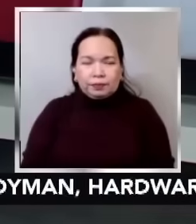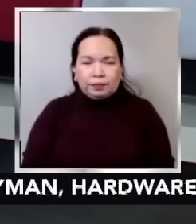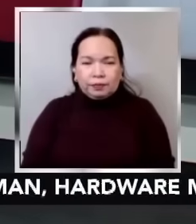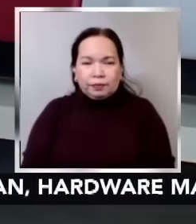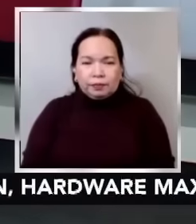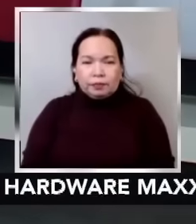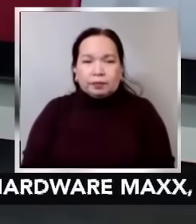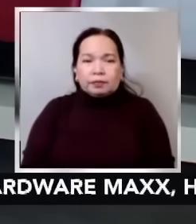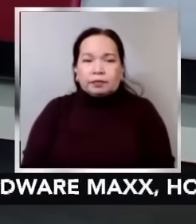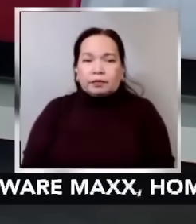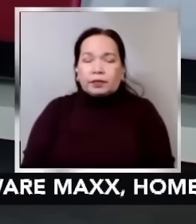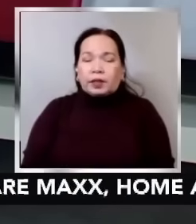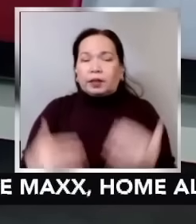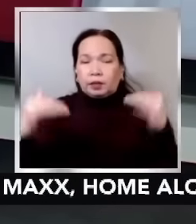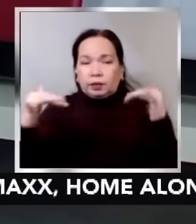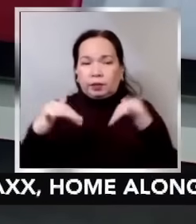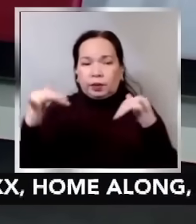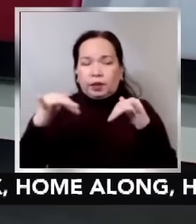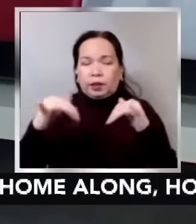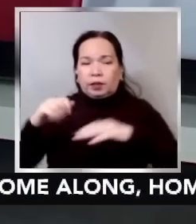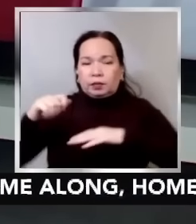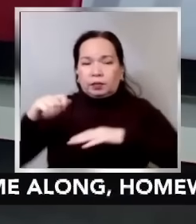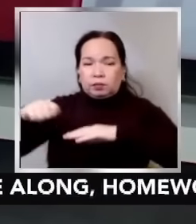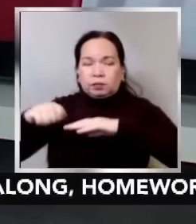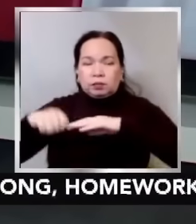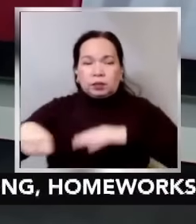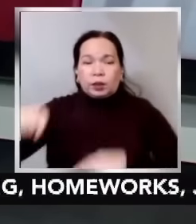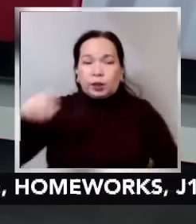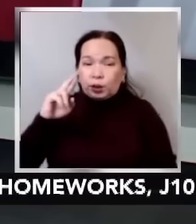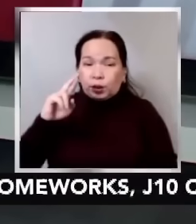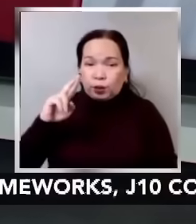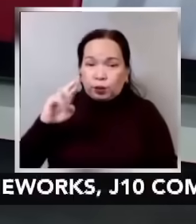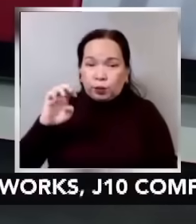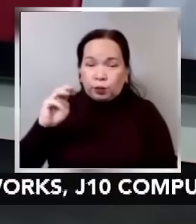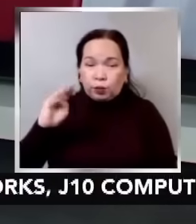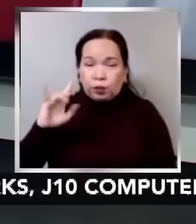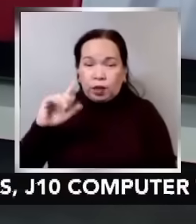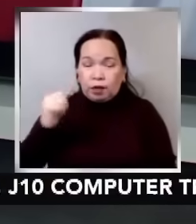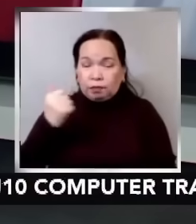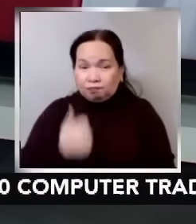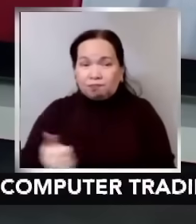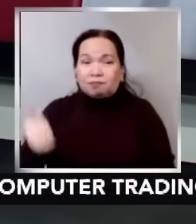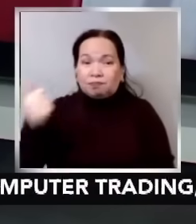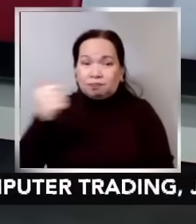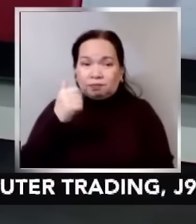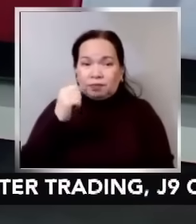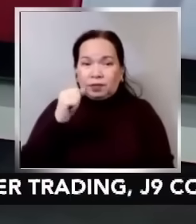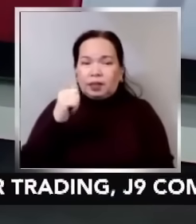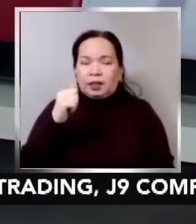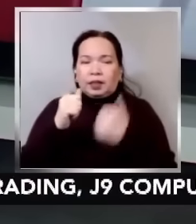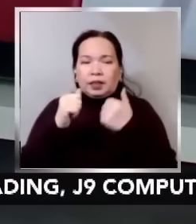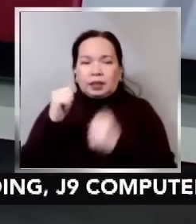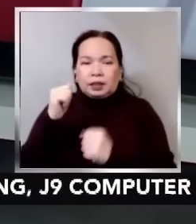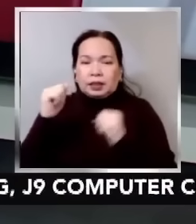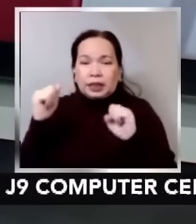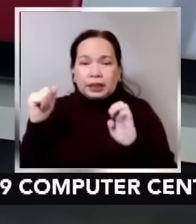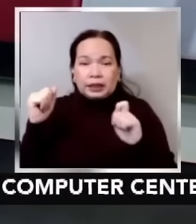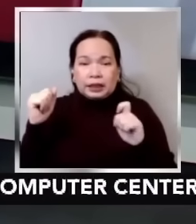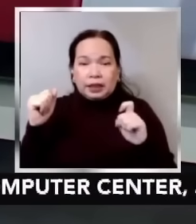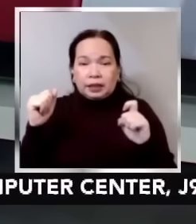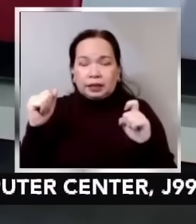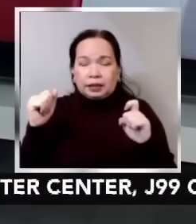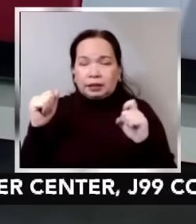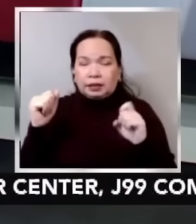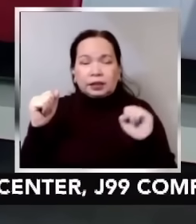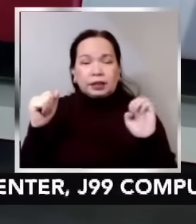Magpupulong sina Justice Secretary Jesus Crispin Remulla at Executive Secretary Lucas Bersamin para talakayin ang